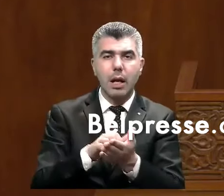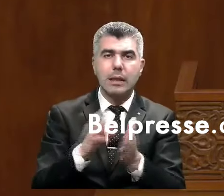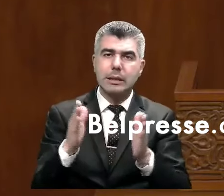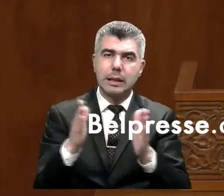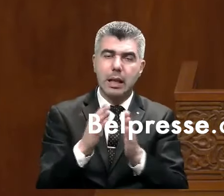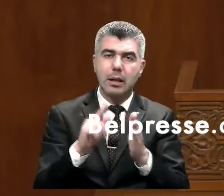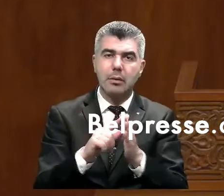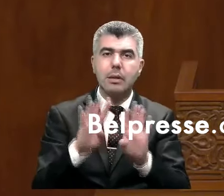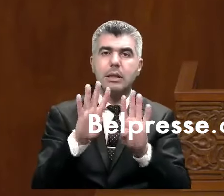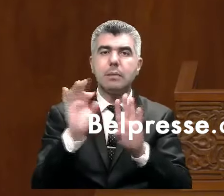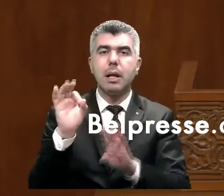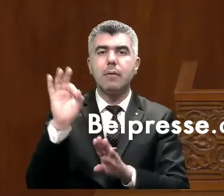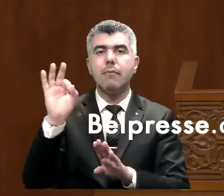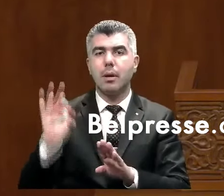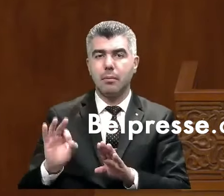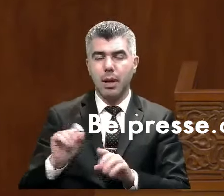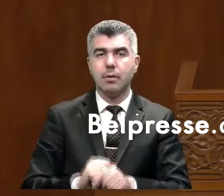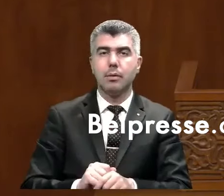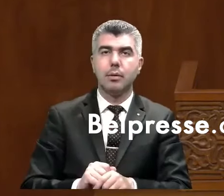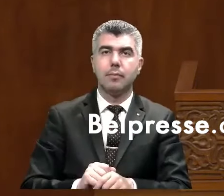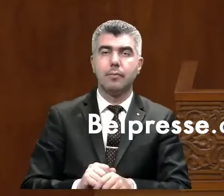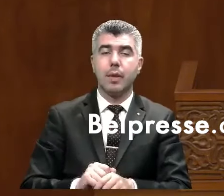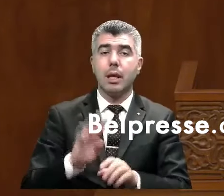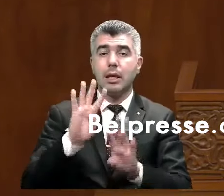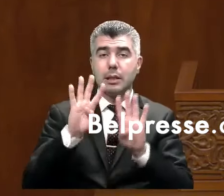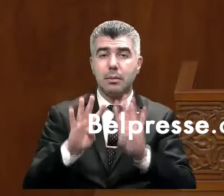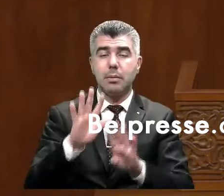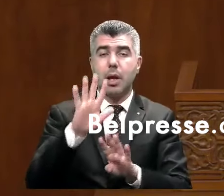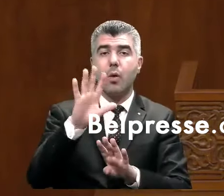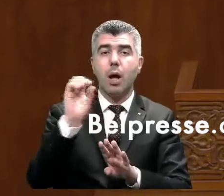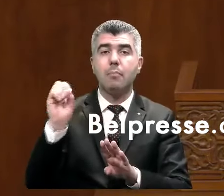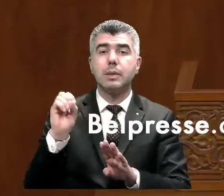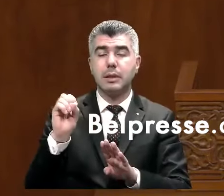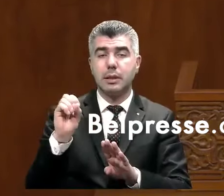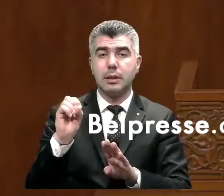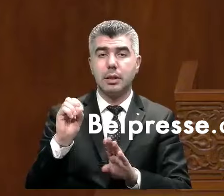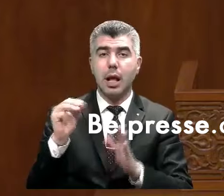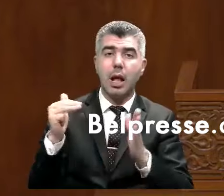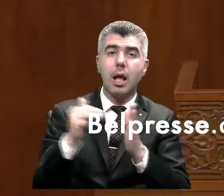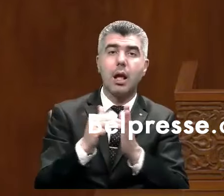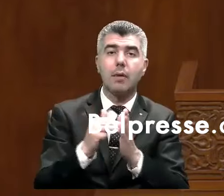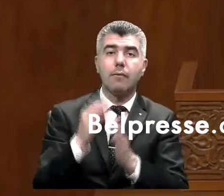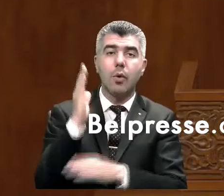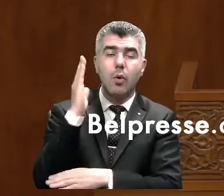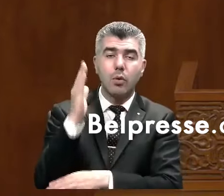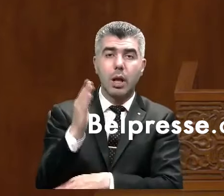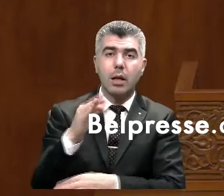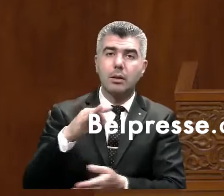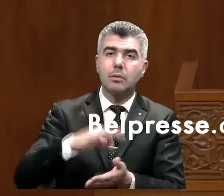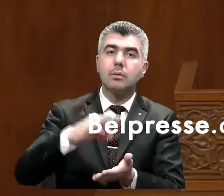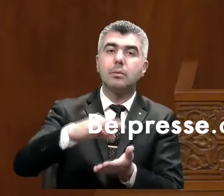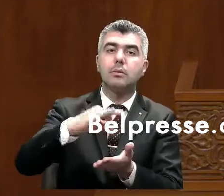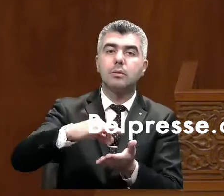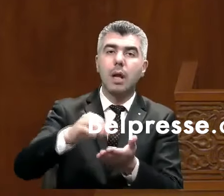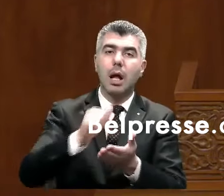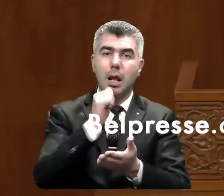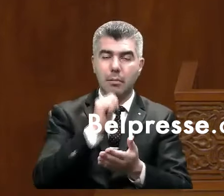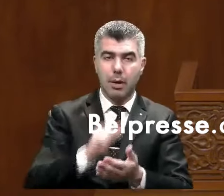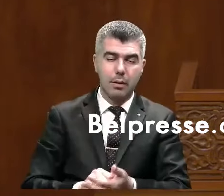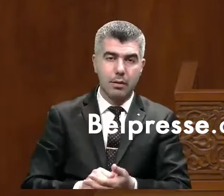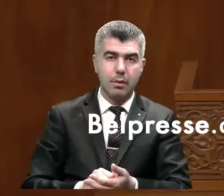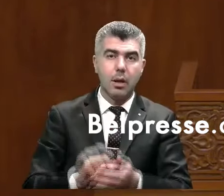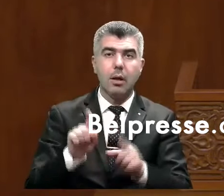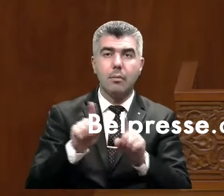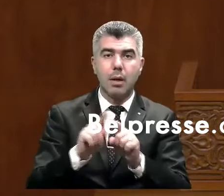المناطق تجهيز 850 الف هكتار بالرا بالتنقيط الى حد الان وتواصل الوزاره في اطار